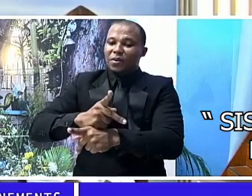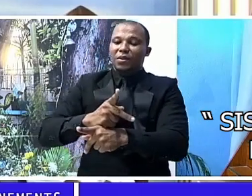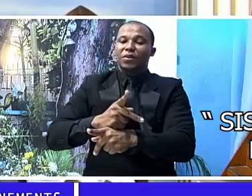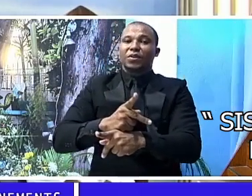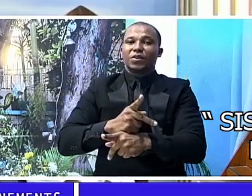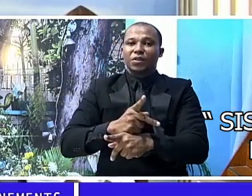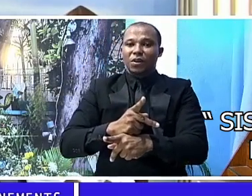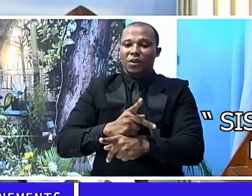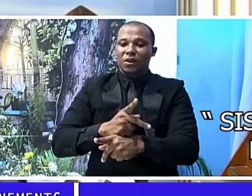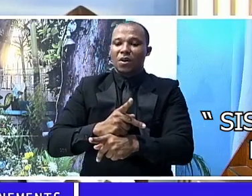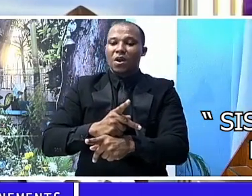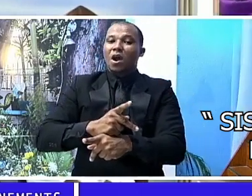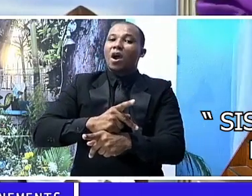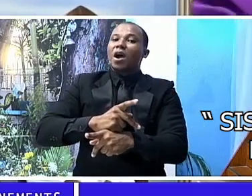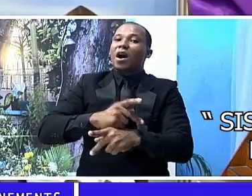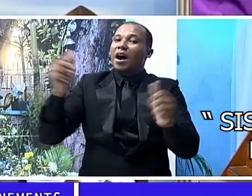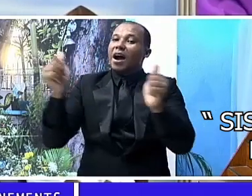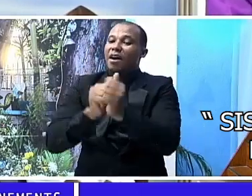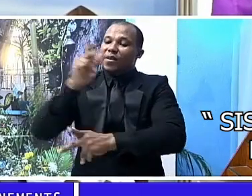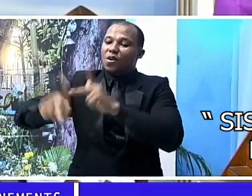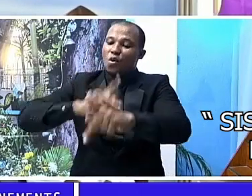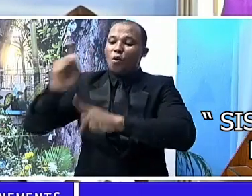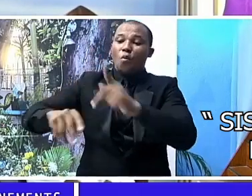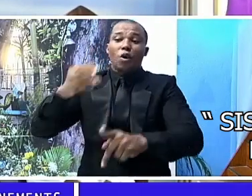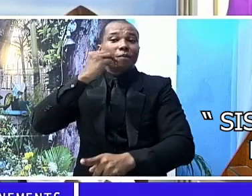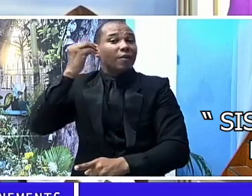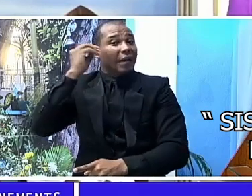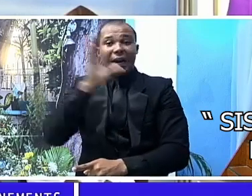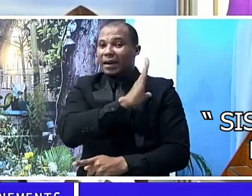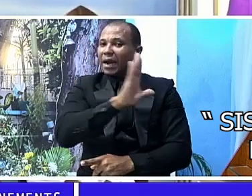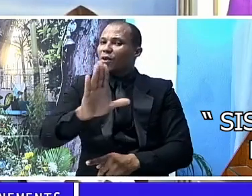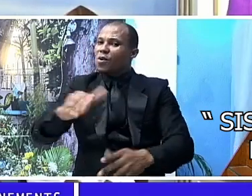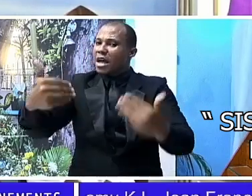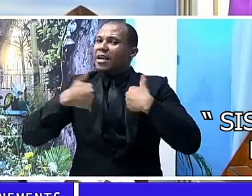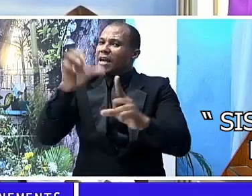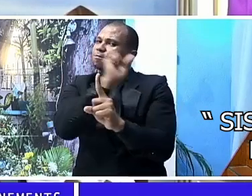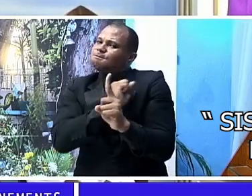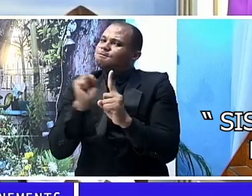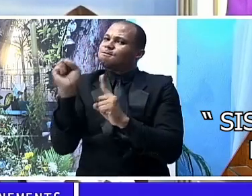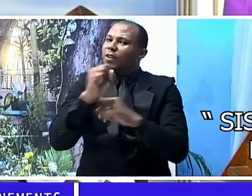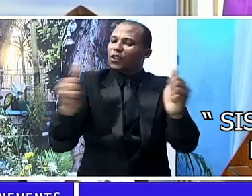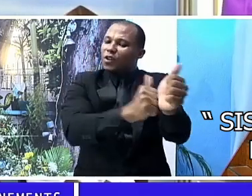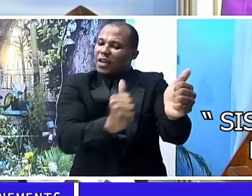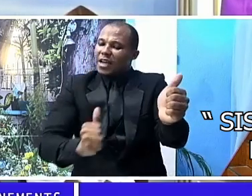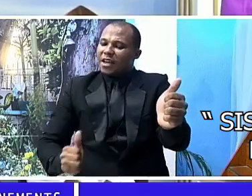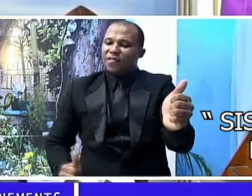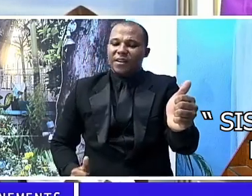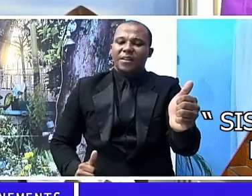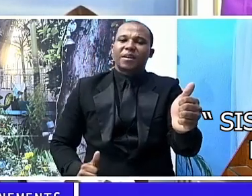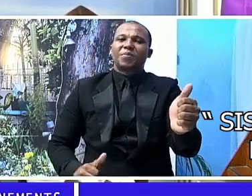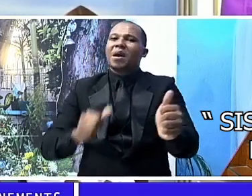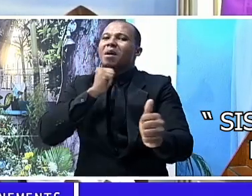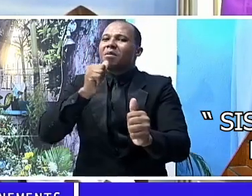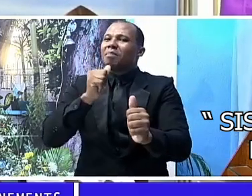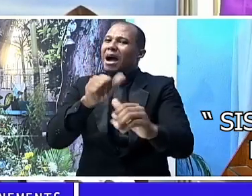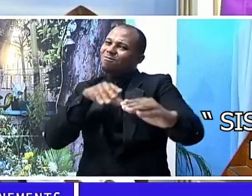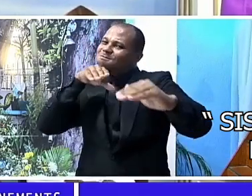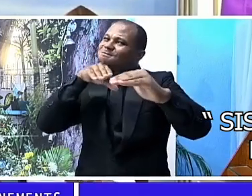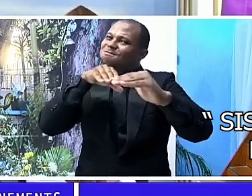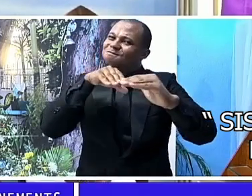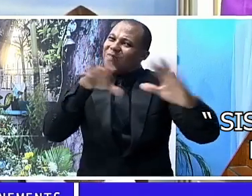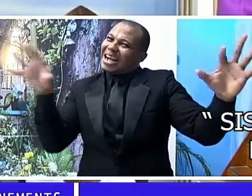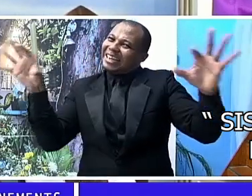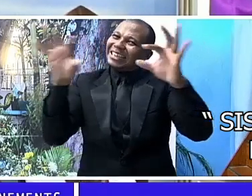seulement nous-mêmes, non seulement avec le monde qui la caille nous, il y a des situations pour nous éviter. Pas entrer dans colette